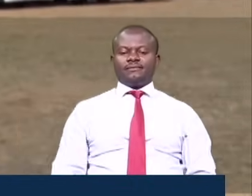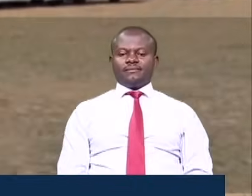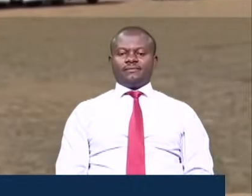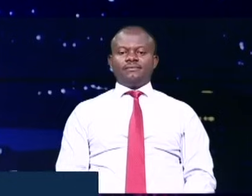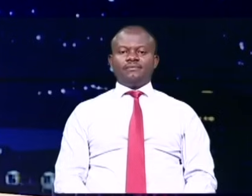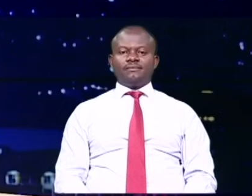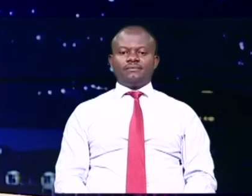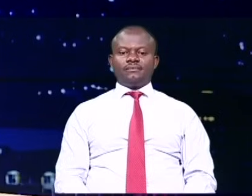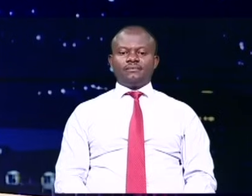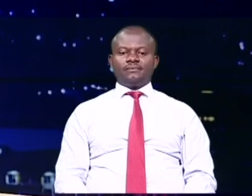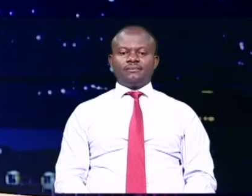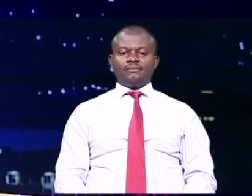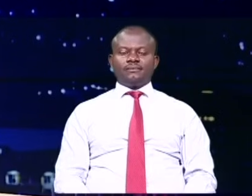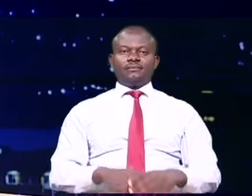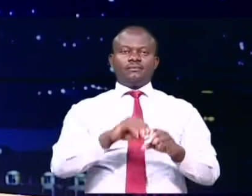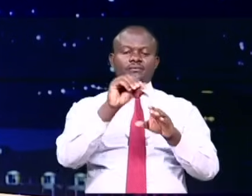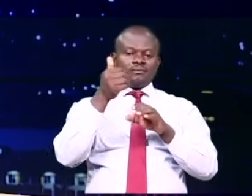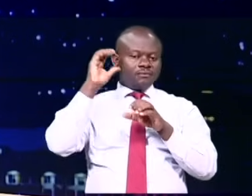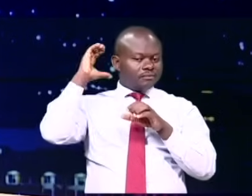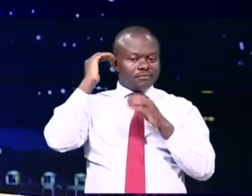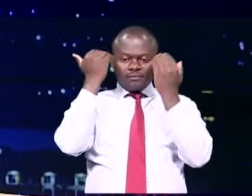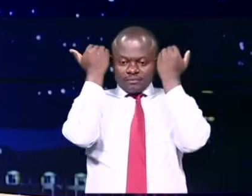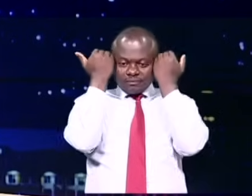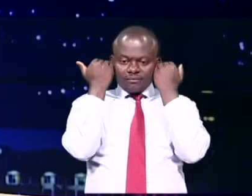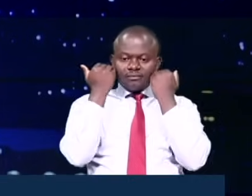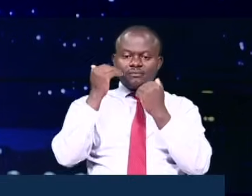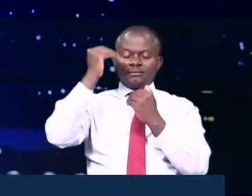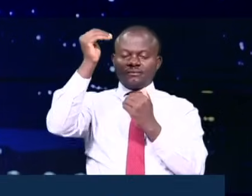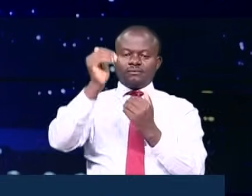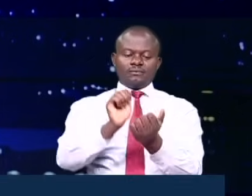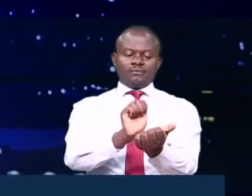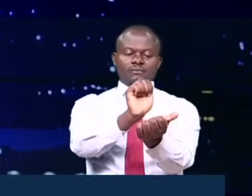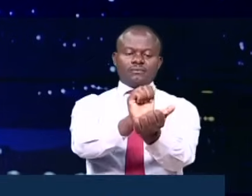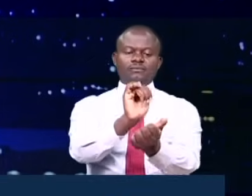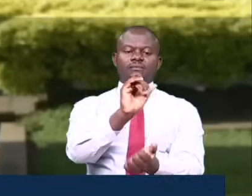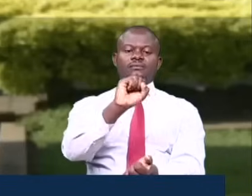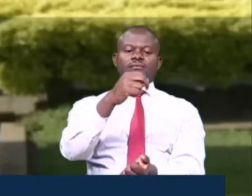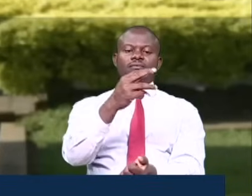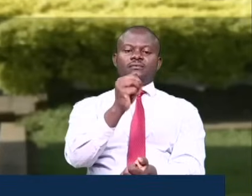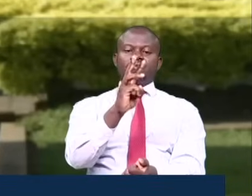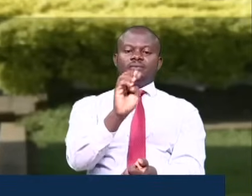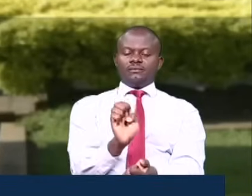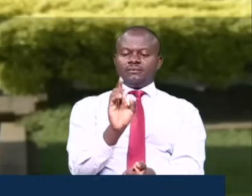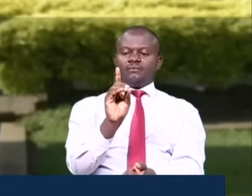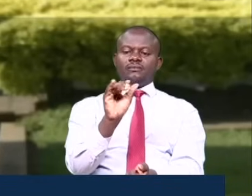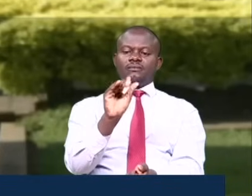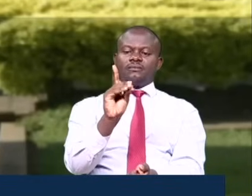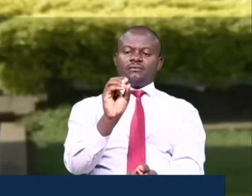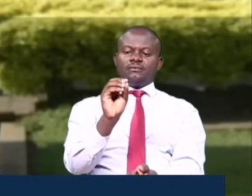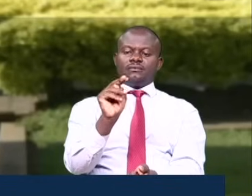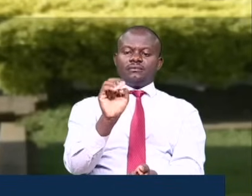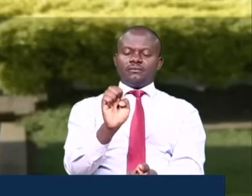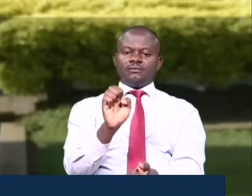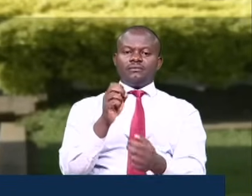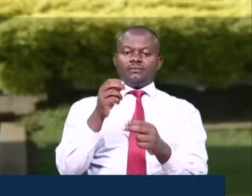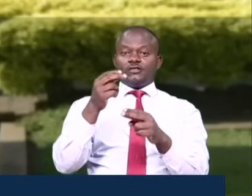Kigali Mwendi makuru rukiko rukuru rwagatiye ishimwe Dieudonné uzwi nka Prince Kid igifungo